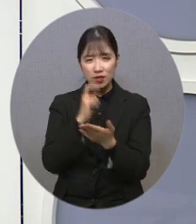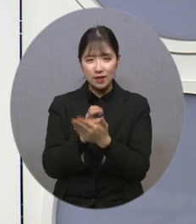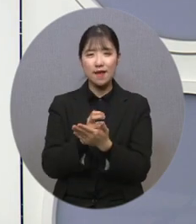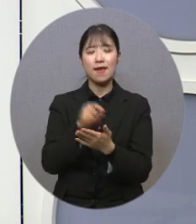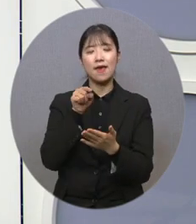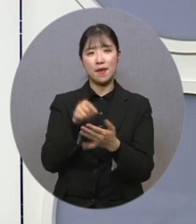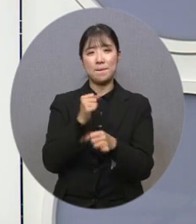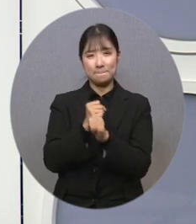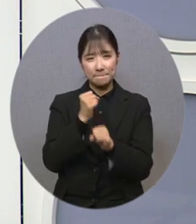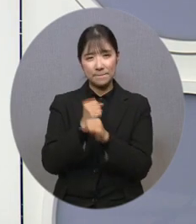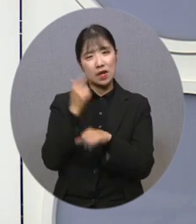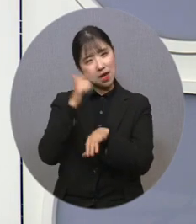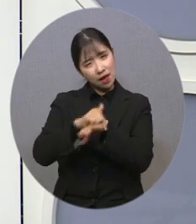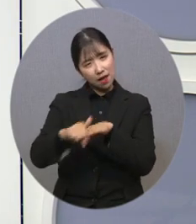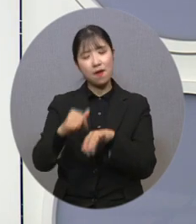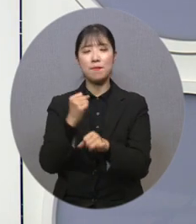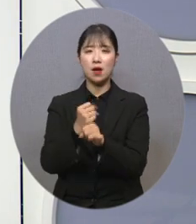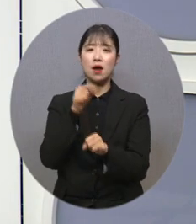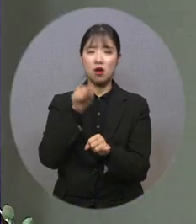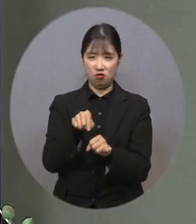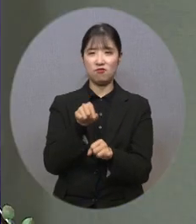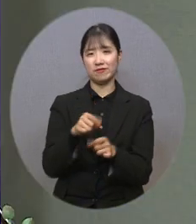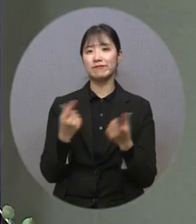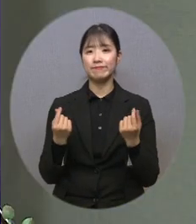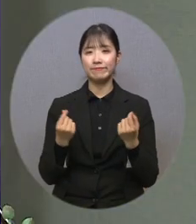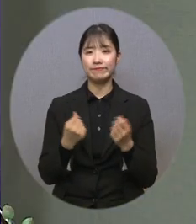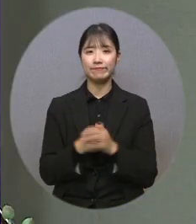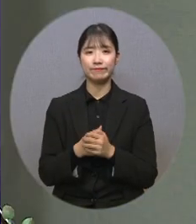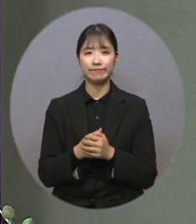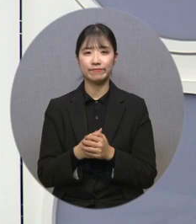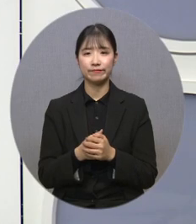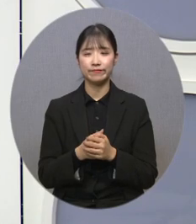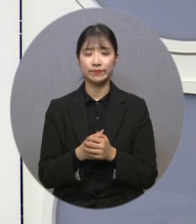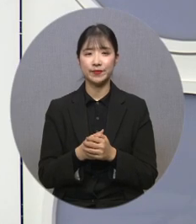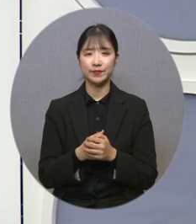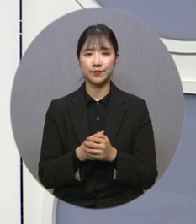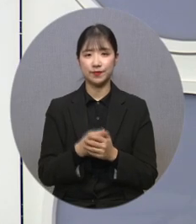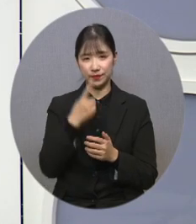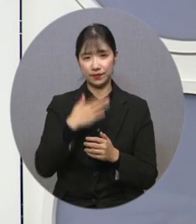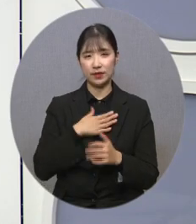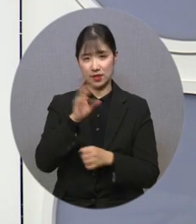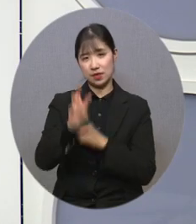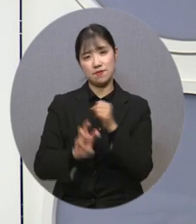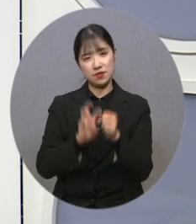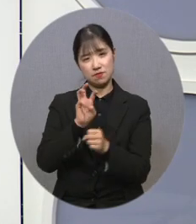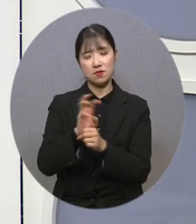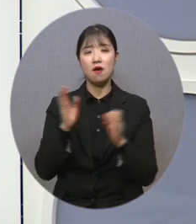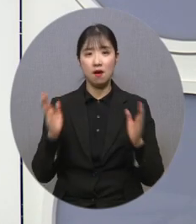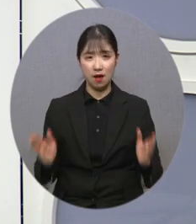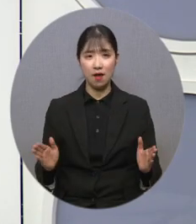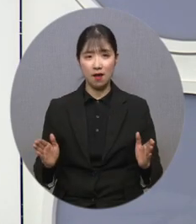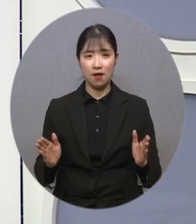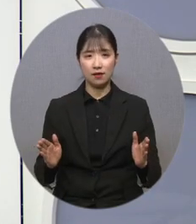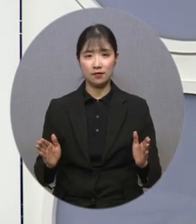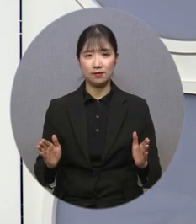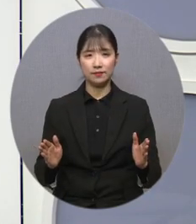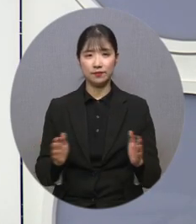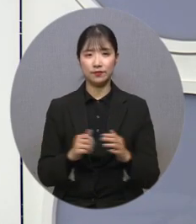펴고 계획을 세우는 게 도시계획입니다. 그렇죠. 그래서 이제 제가 30여 년간